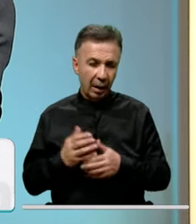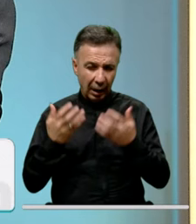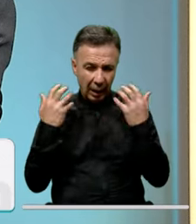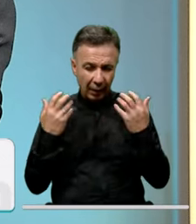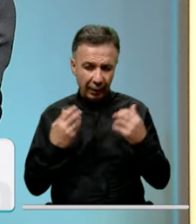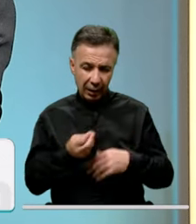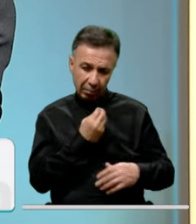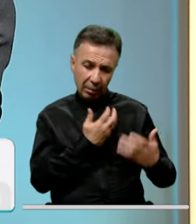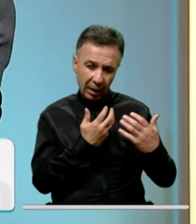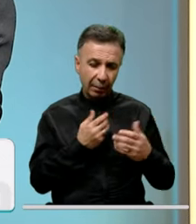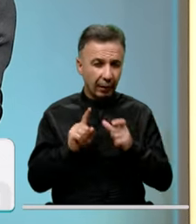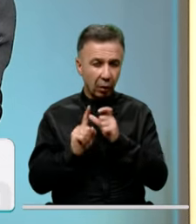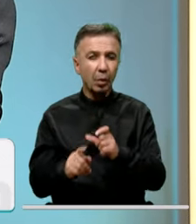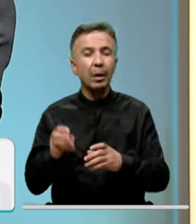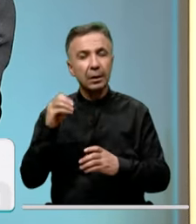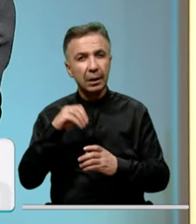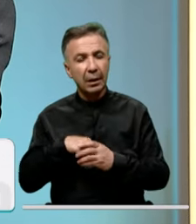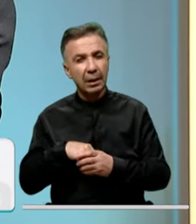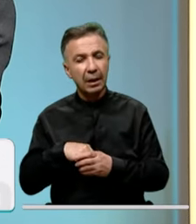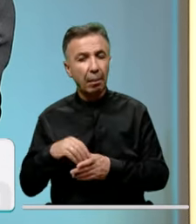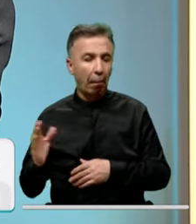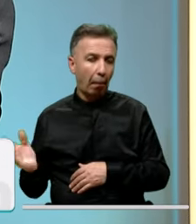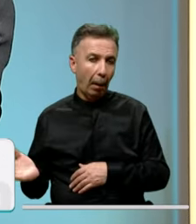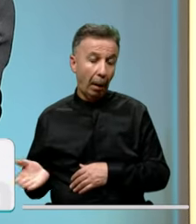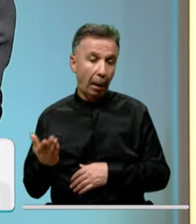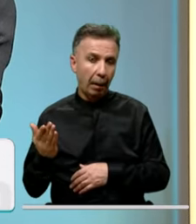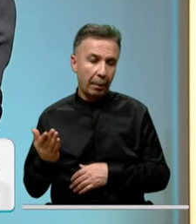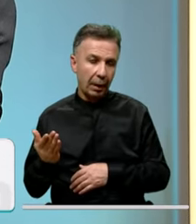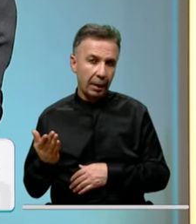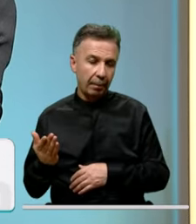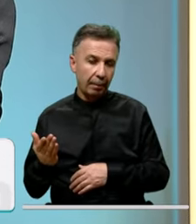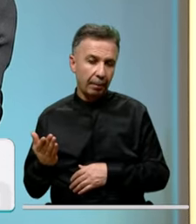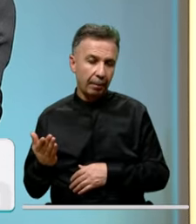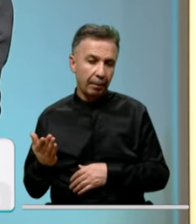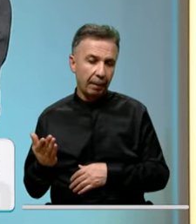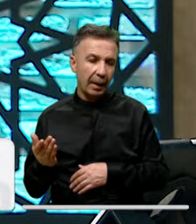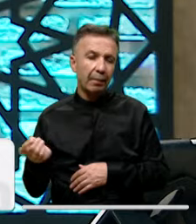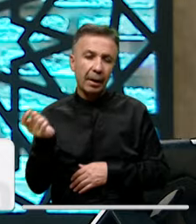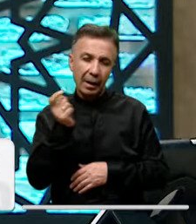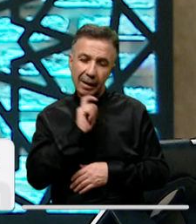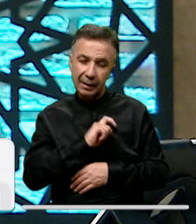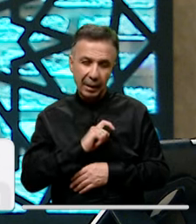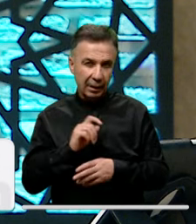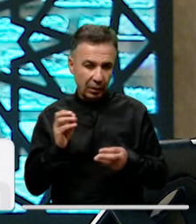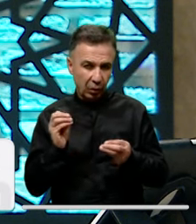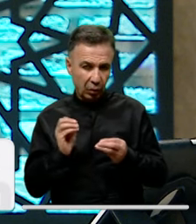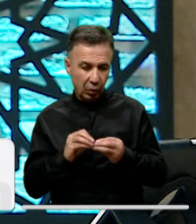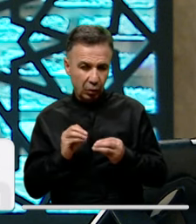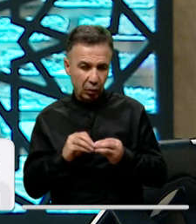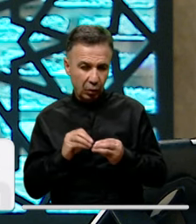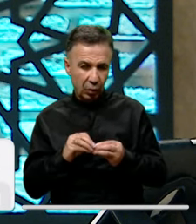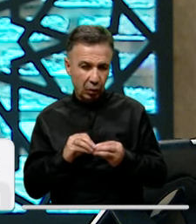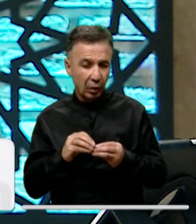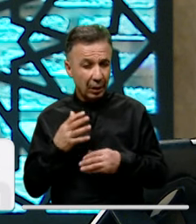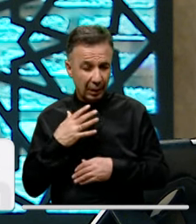ve korunması ile ilgili bir ihmali, bir kusuru ya da bir